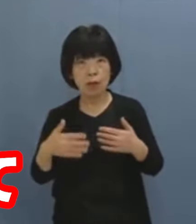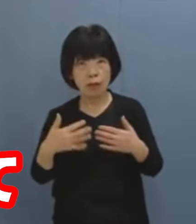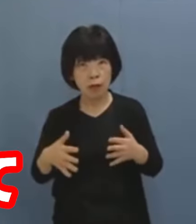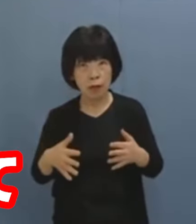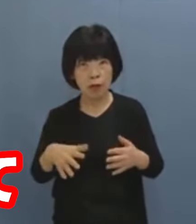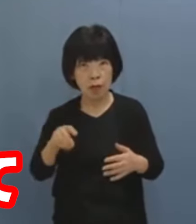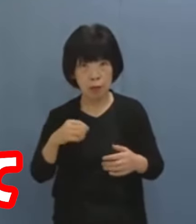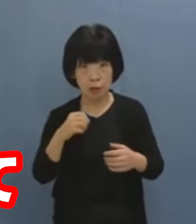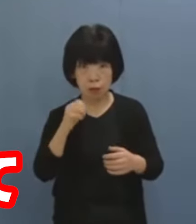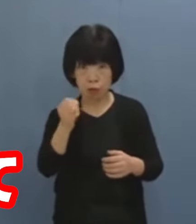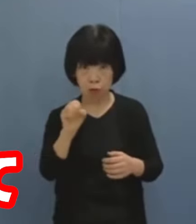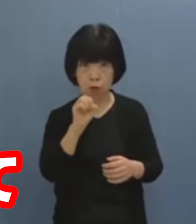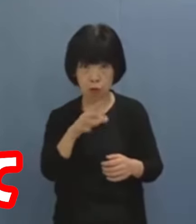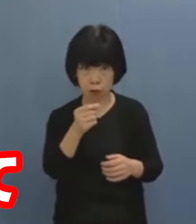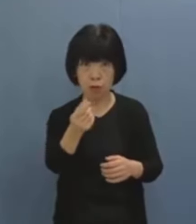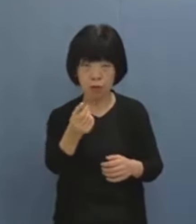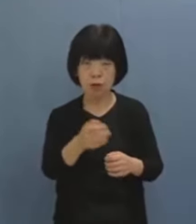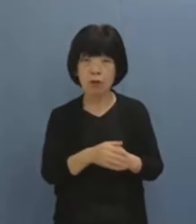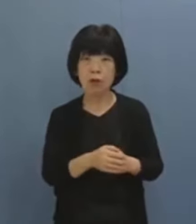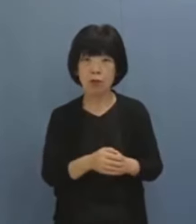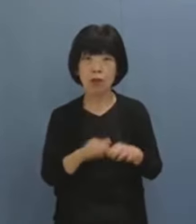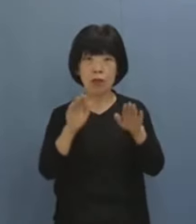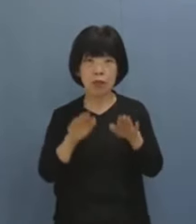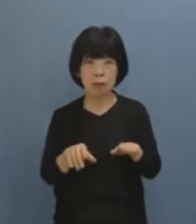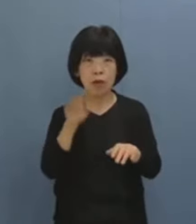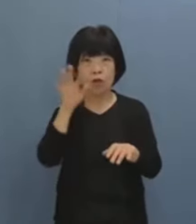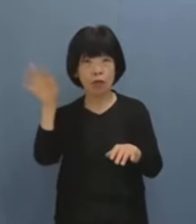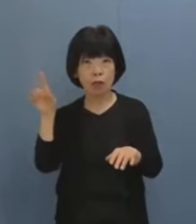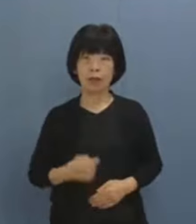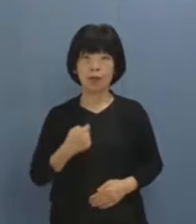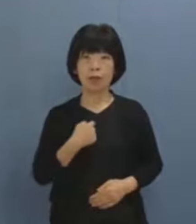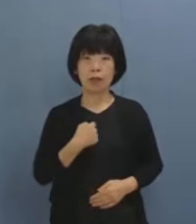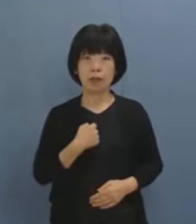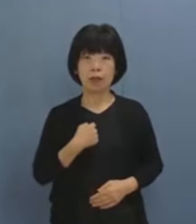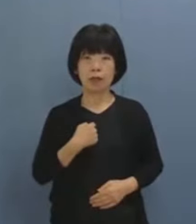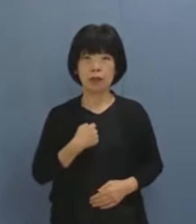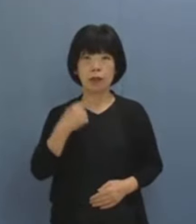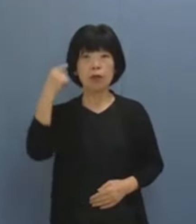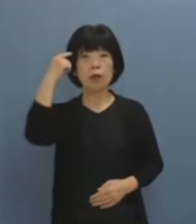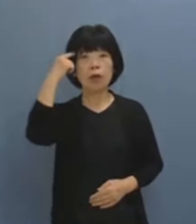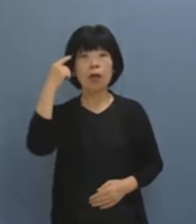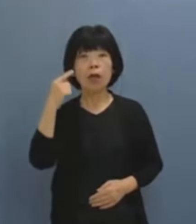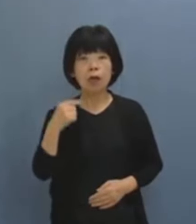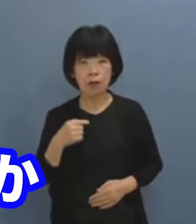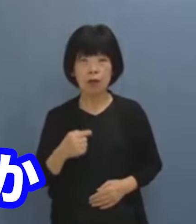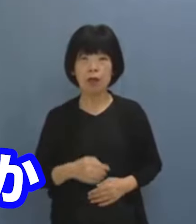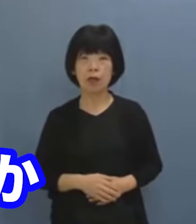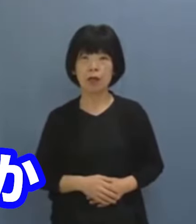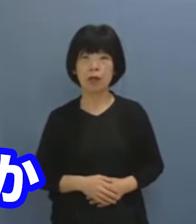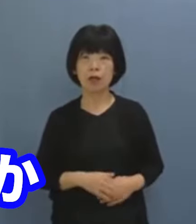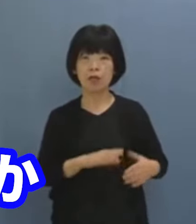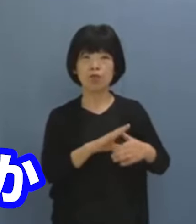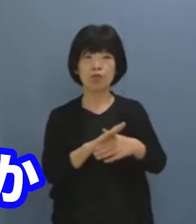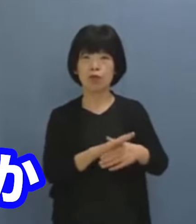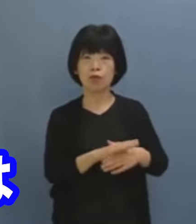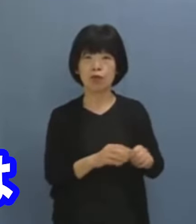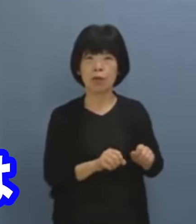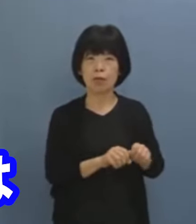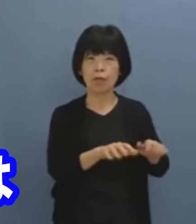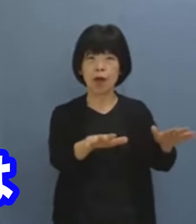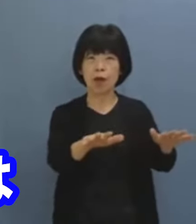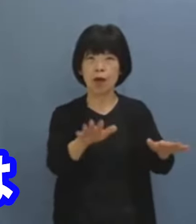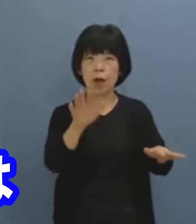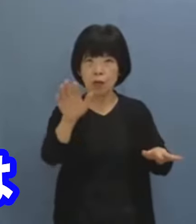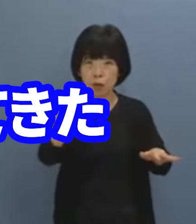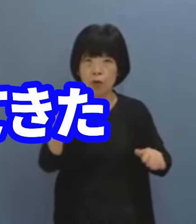について今改めて振り返った時にどう思われますか。 文書発覚後、まあ、内部調査であったりとか、まあ、そこ